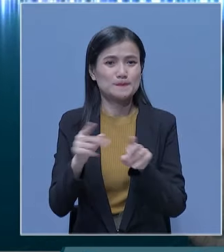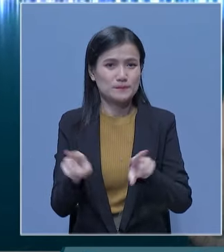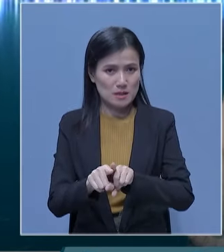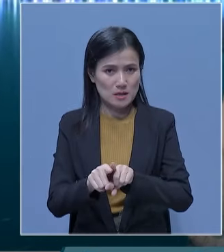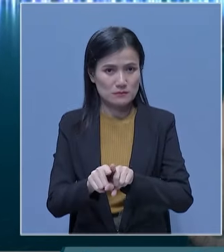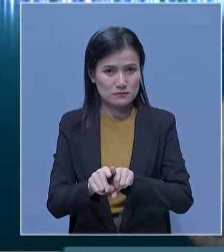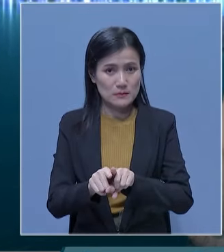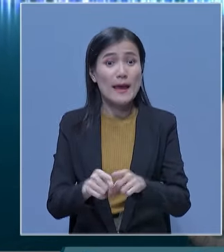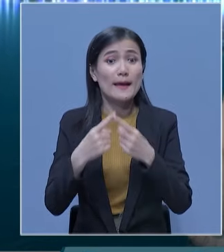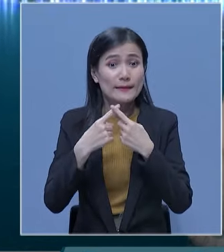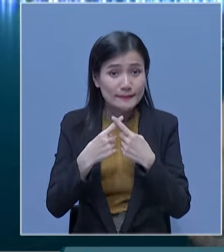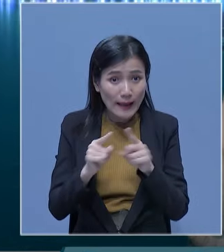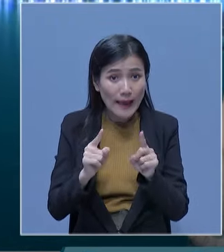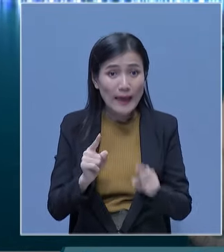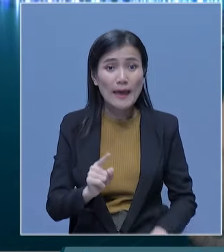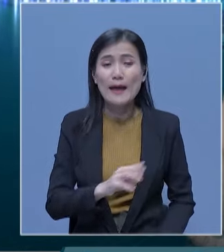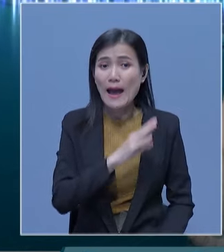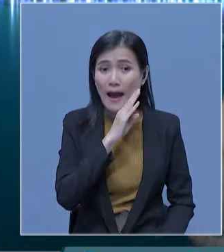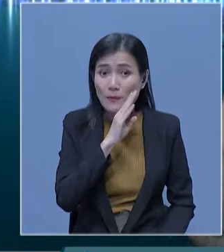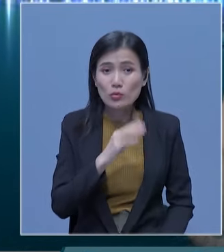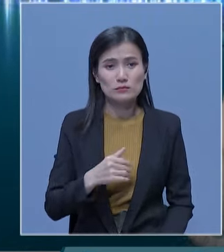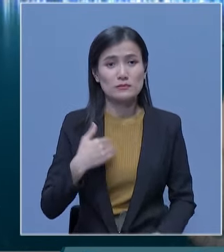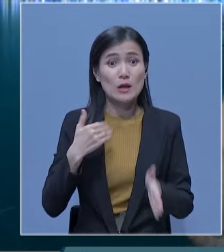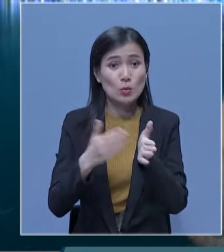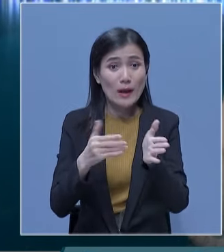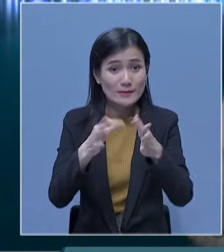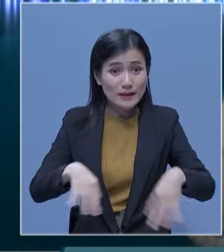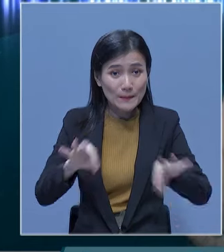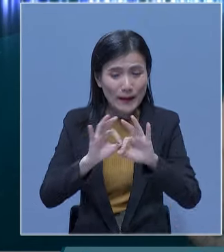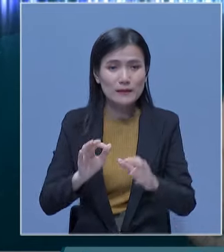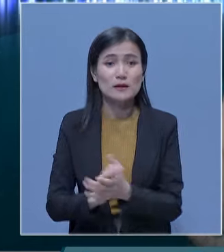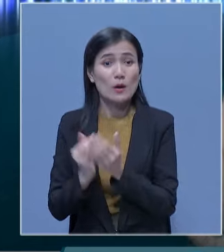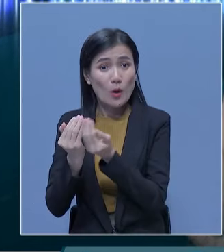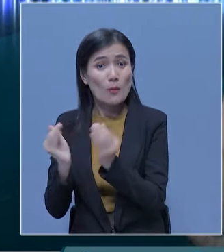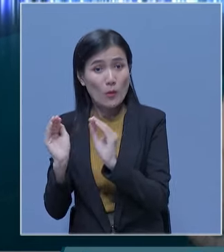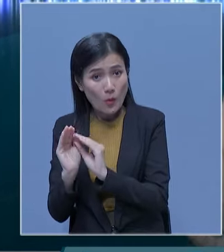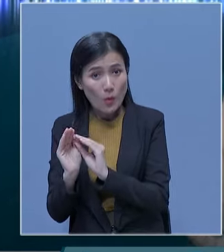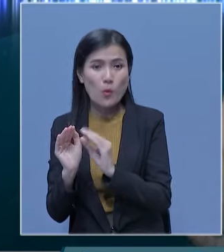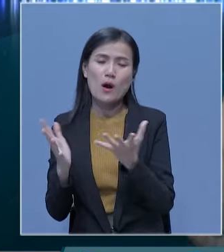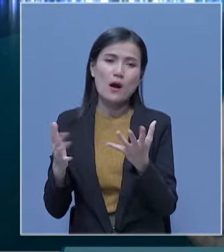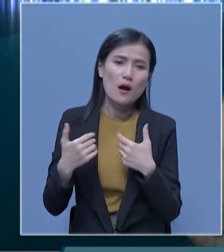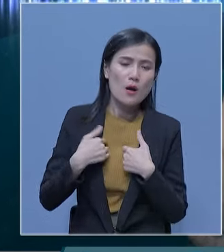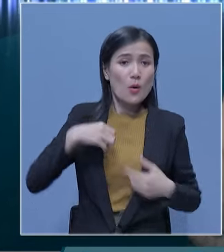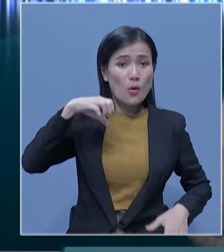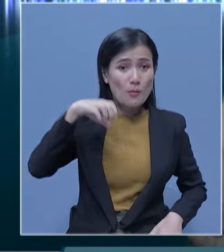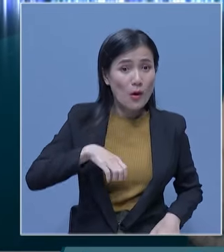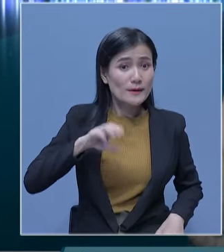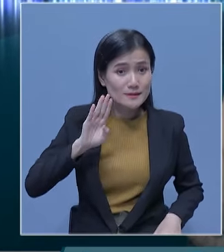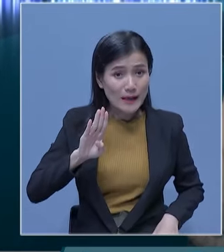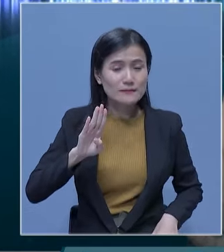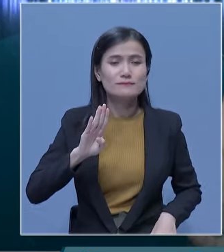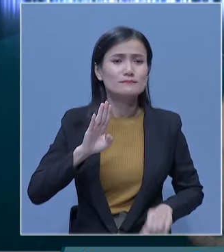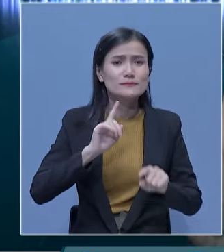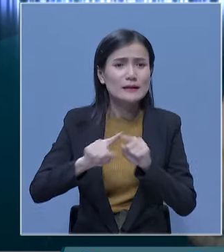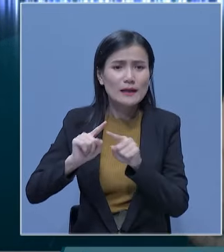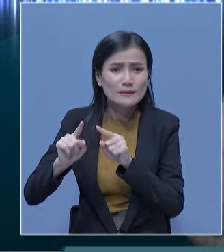แต่ถ้ามีความจำเป็นเช่นคนในครอบครัวหรือผู้อนุบาลดังข้อสั่งสารหรือองค์กรที่เป็นนิติบุคคล